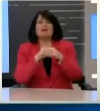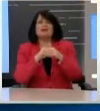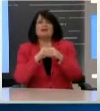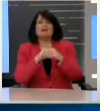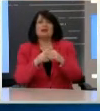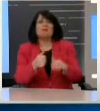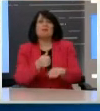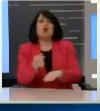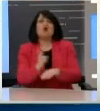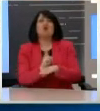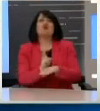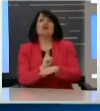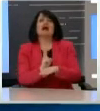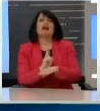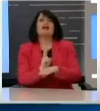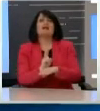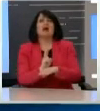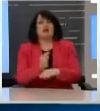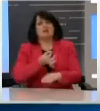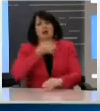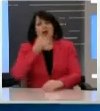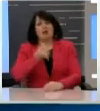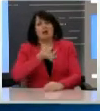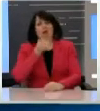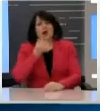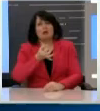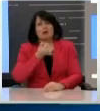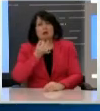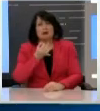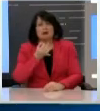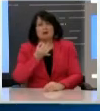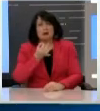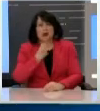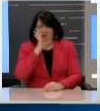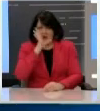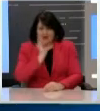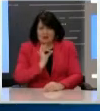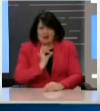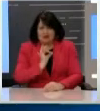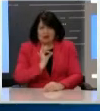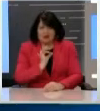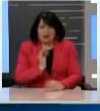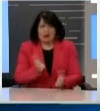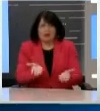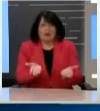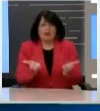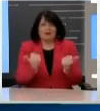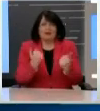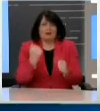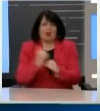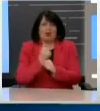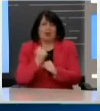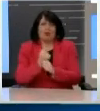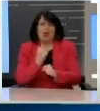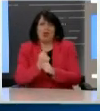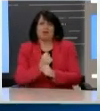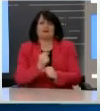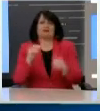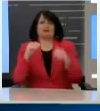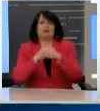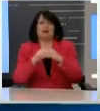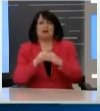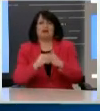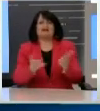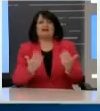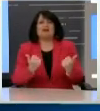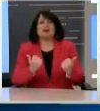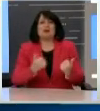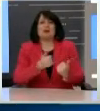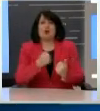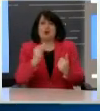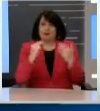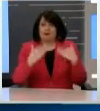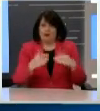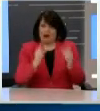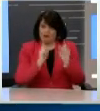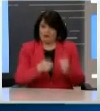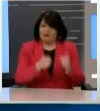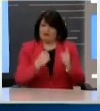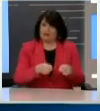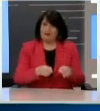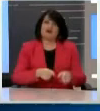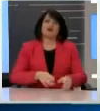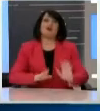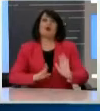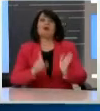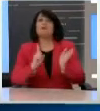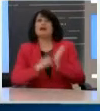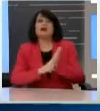χαρτιά, αλλά δεν υπάρχουν ακόμα καθόλου δουλειές. Οι επενδύσεις δεν είναι η αποφάση της Βουλής. Επενδύσεις